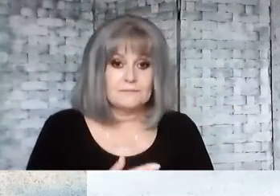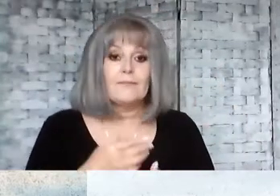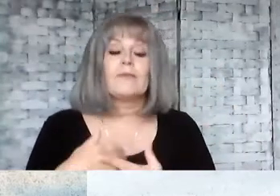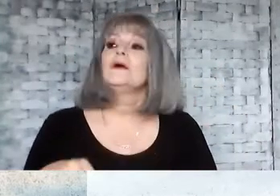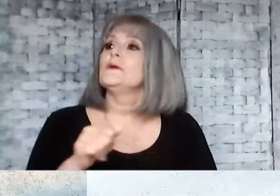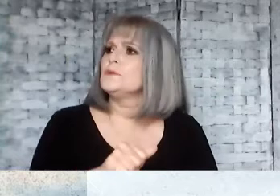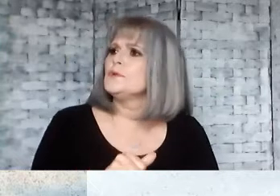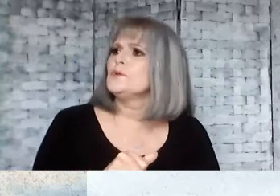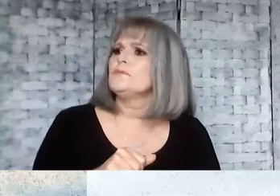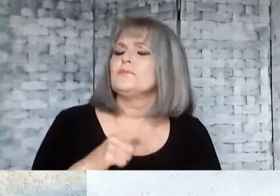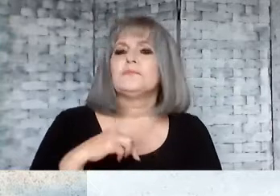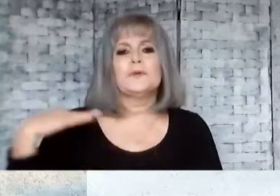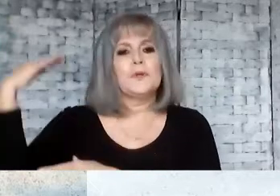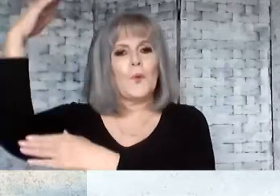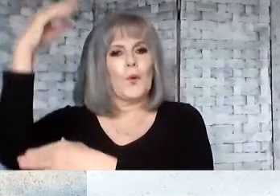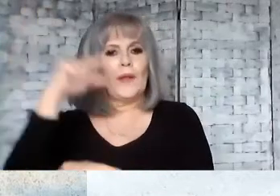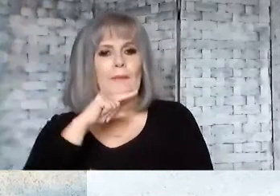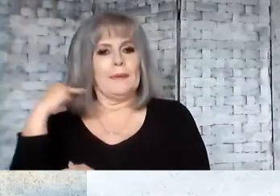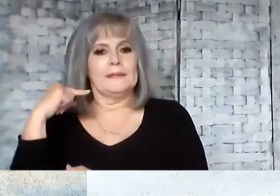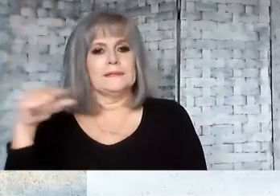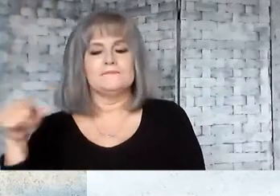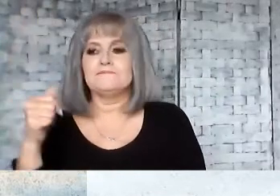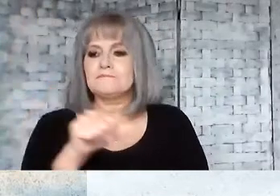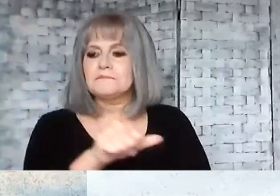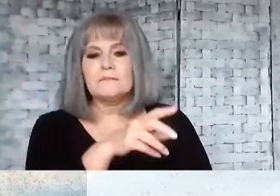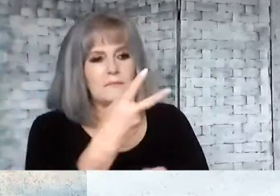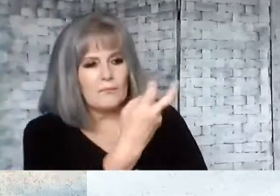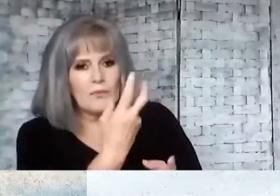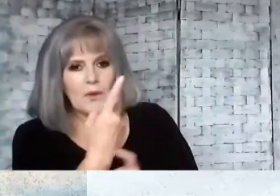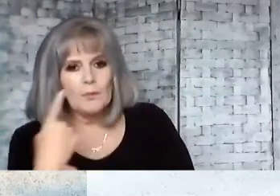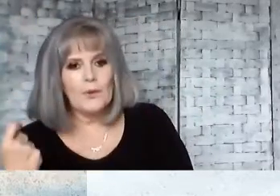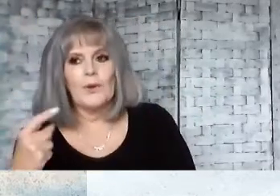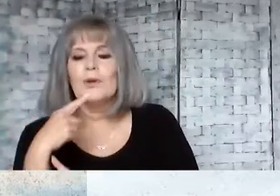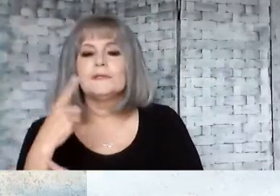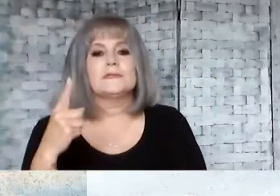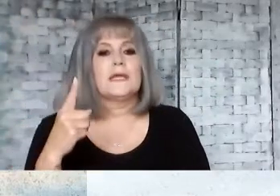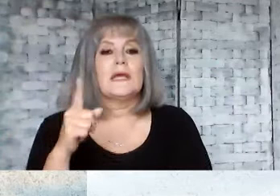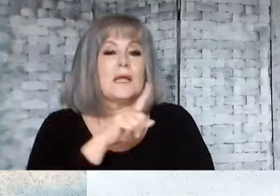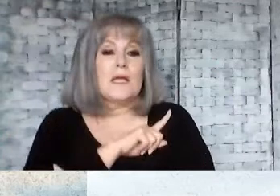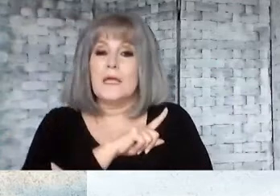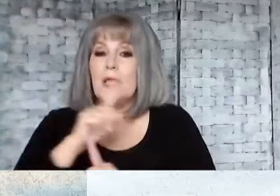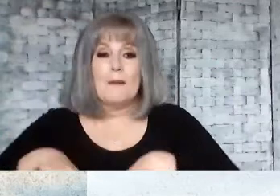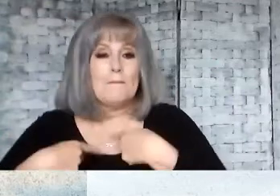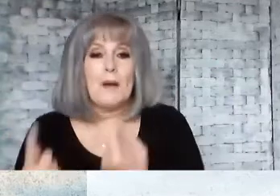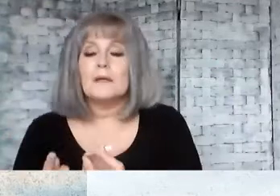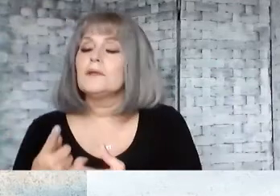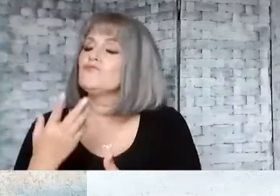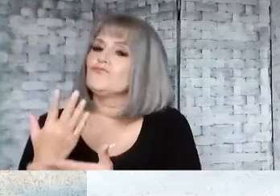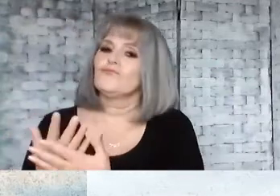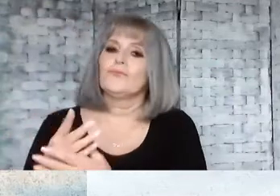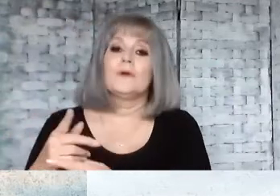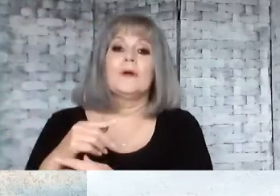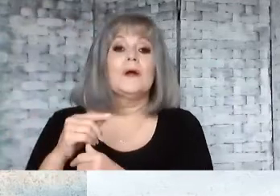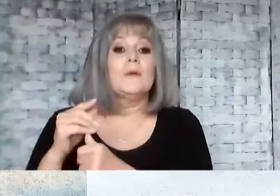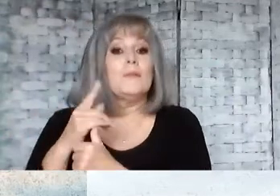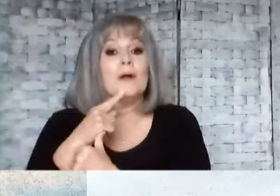En toe het hulle ons die apostels weer laat roep en vir hulle gevra, hoe kan hulle in die naam van Jesus praat en wat wou die leiers van die volk